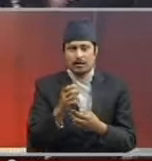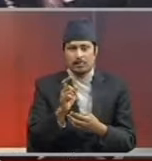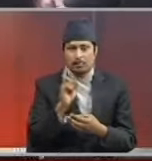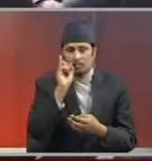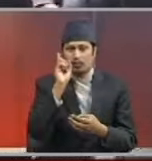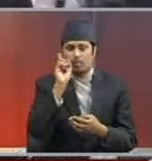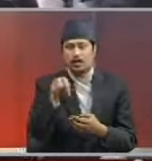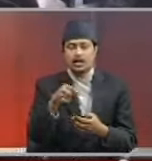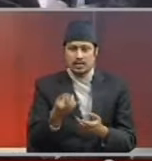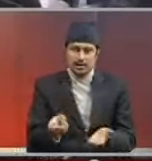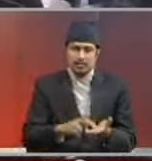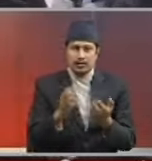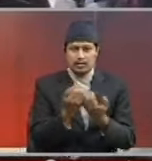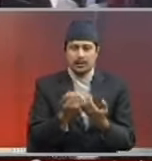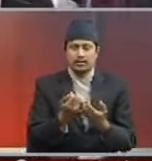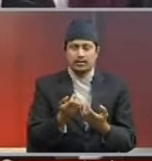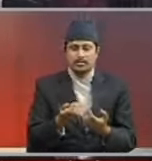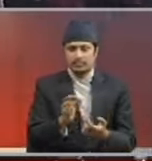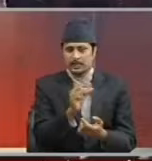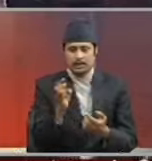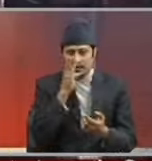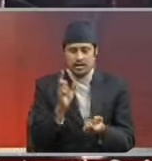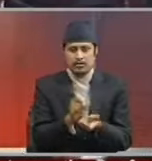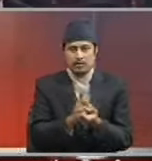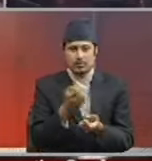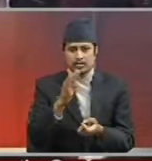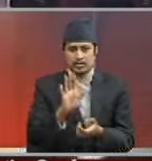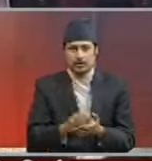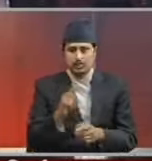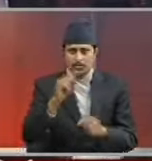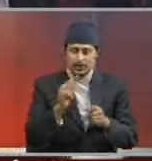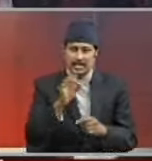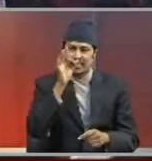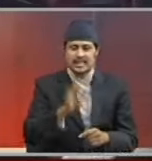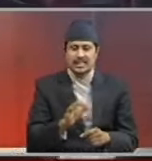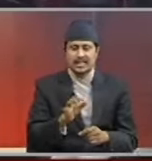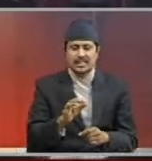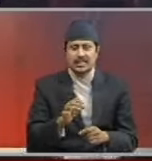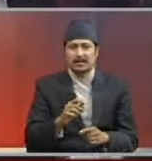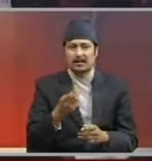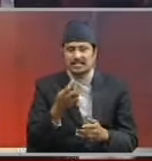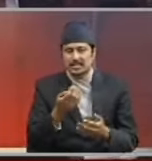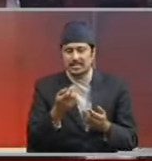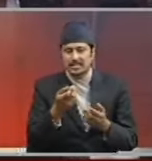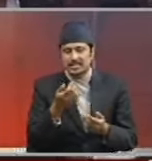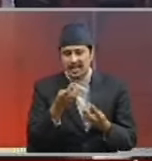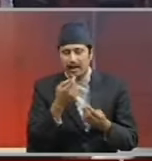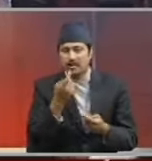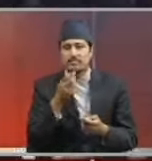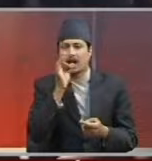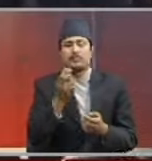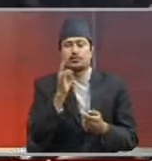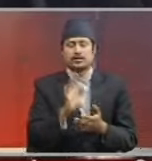अझै बढाउने विषयमा छलफल भएको छ, तर कुनै निर्णय चाहिँ खासै कति संख्या भन्ने हो त्यो भएको